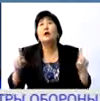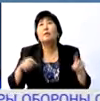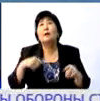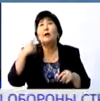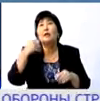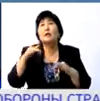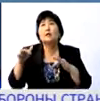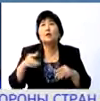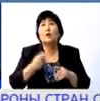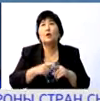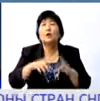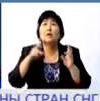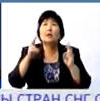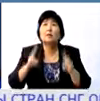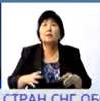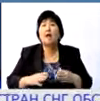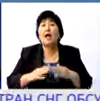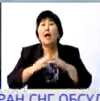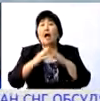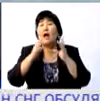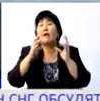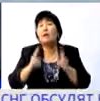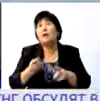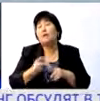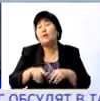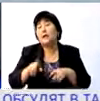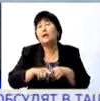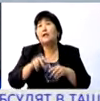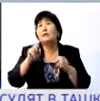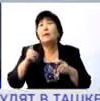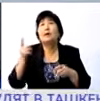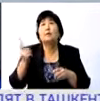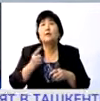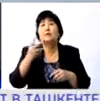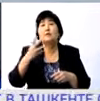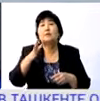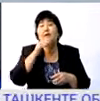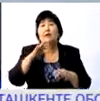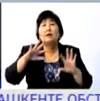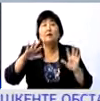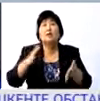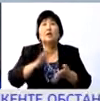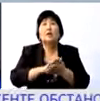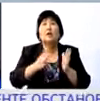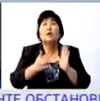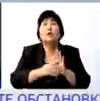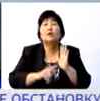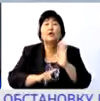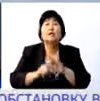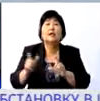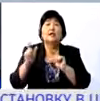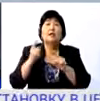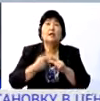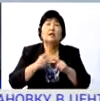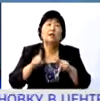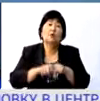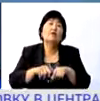результате действие которых произошла авария по словам специалистов это первая за 35 лет чрезвычайное происшествие с носителями такого